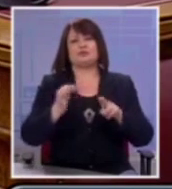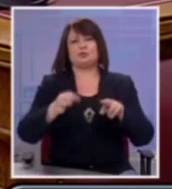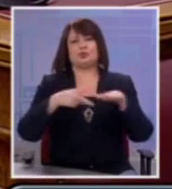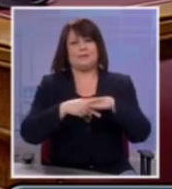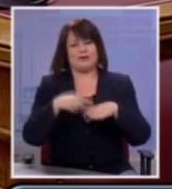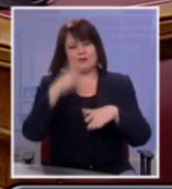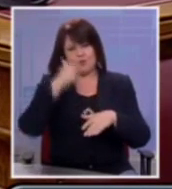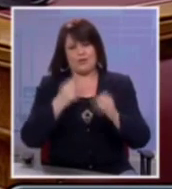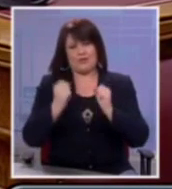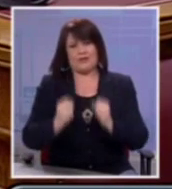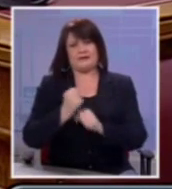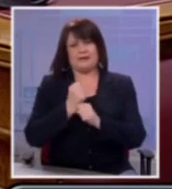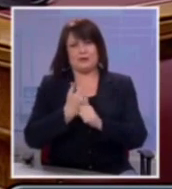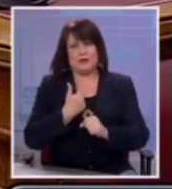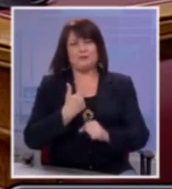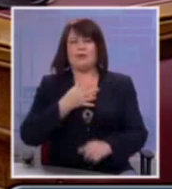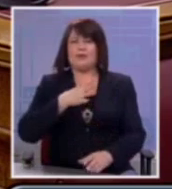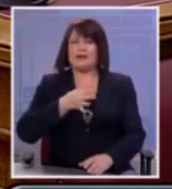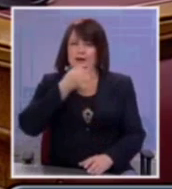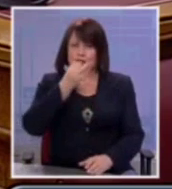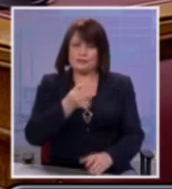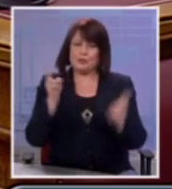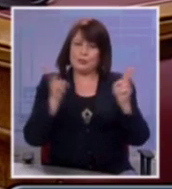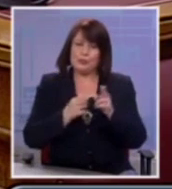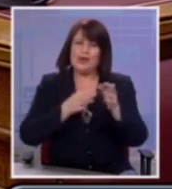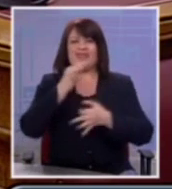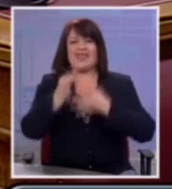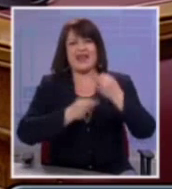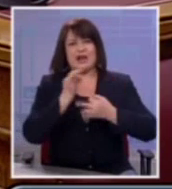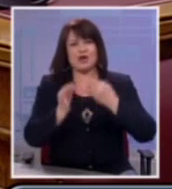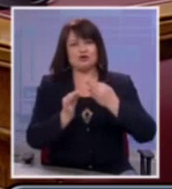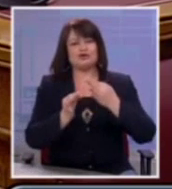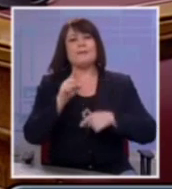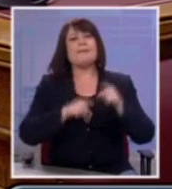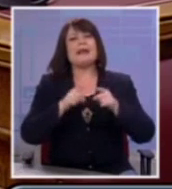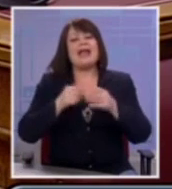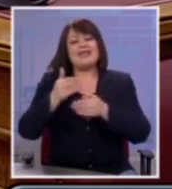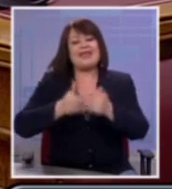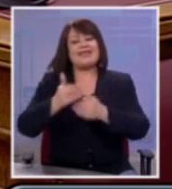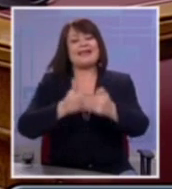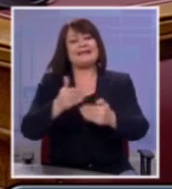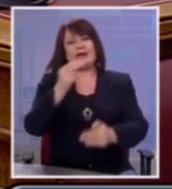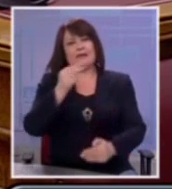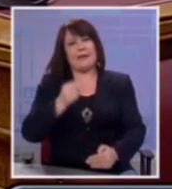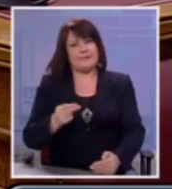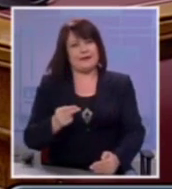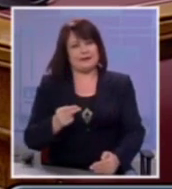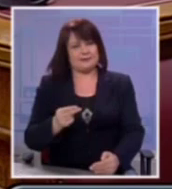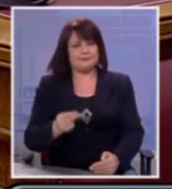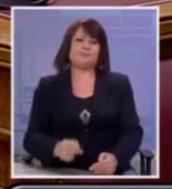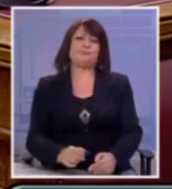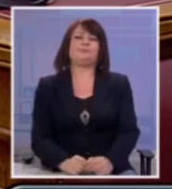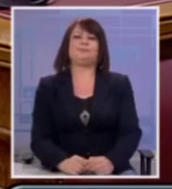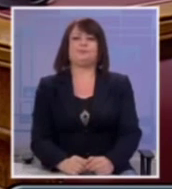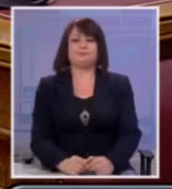Ταμείου. Θα ήθελα λοιπόν να κάνω μια σύντομη δήλωση πάνω σε ορισμένα διαδικαστικά θέματα με βάση